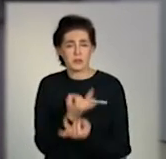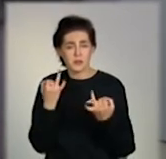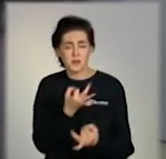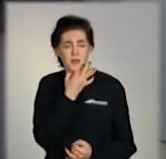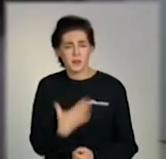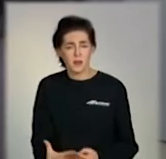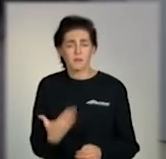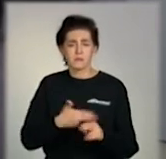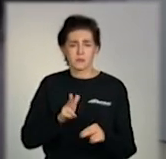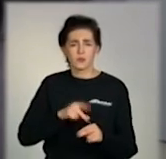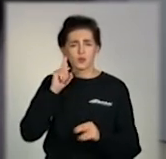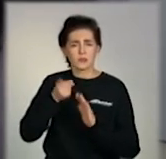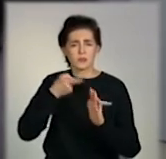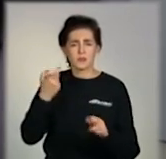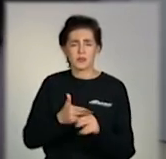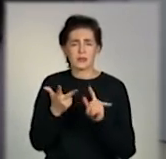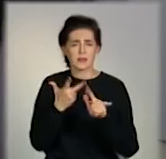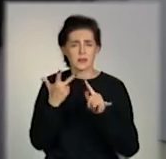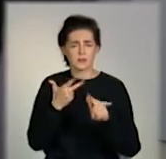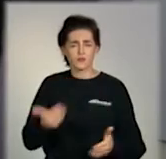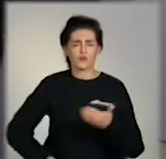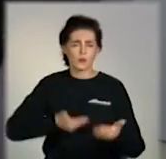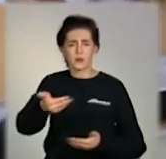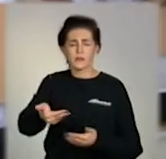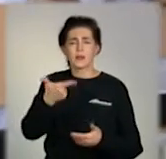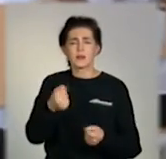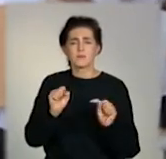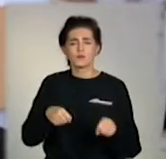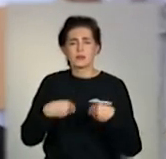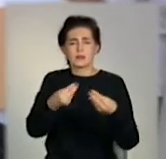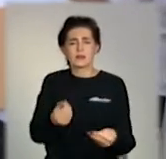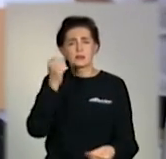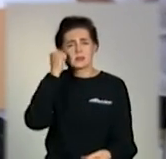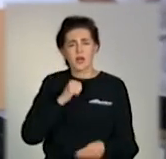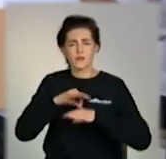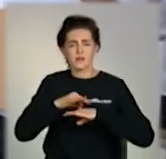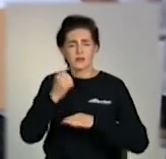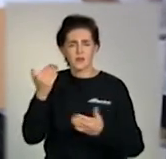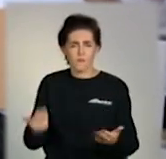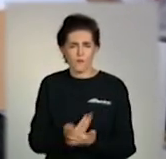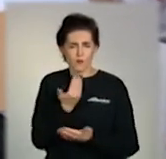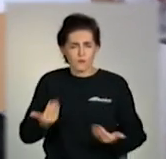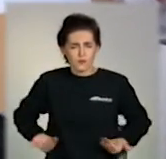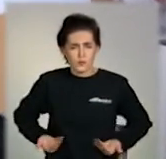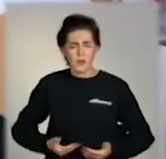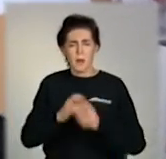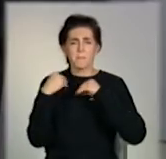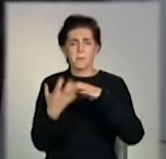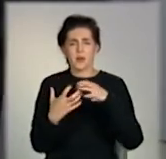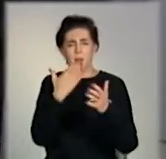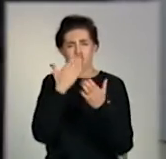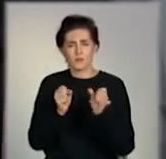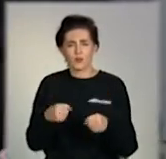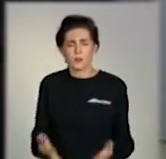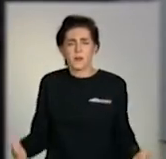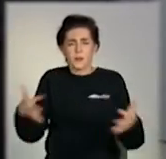Ось особливо їх зацікавив третій крок, там, де можна було дати старим речам друге життя. Саме планета, показати, що планета може поєднувати в